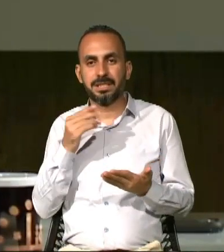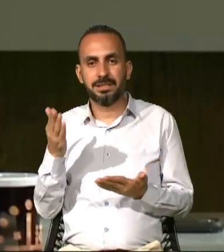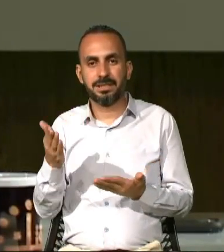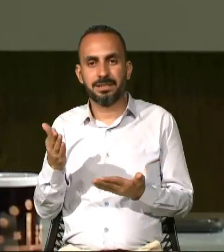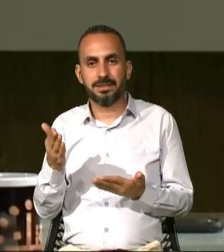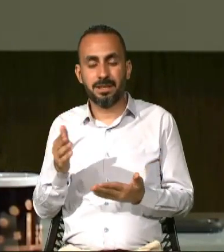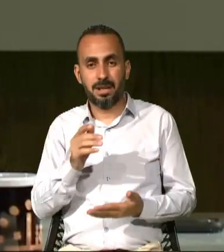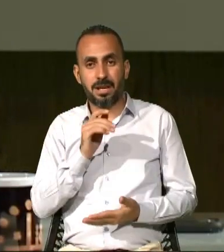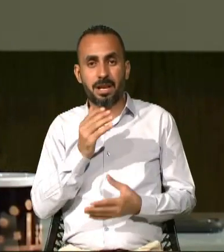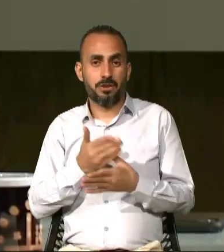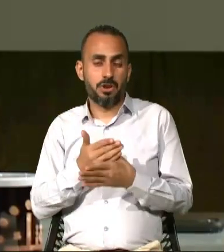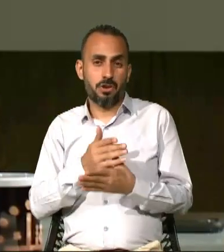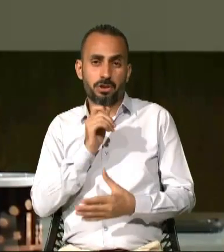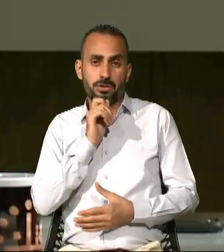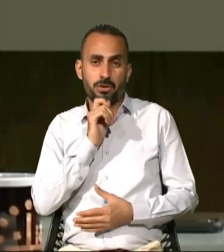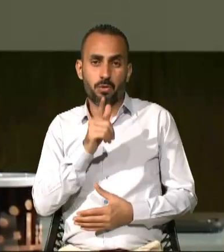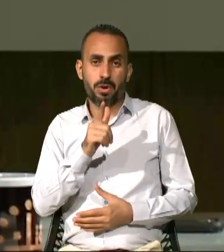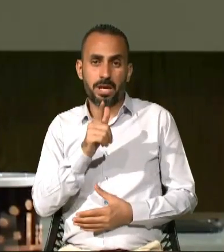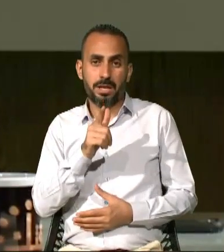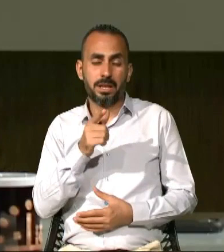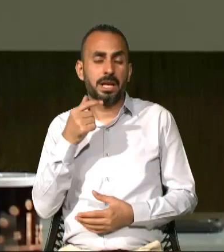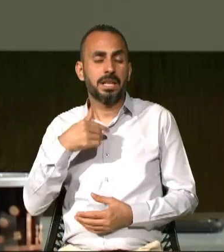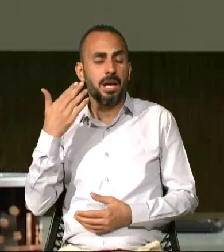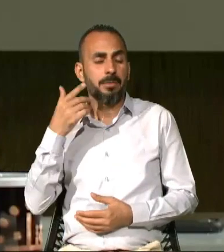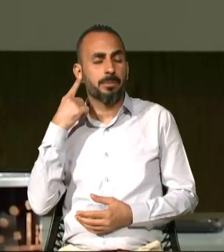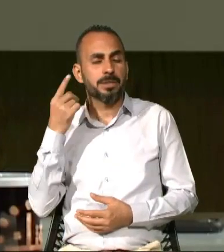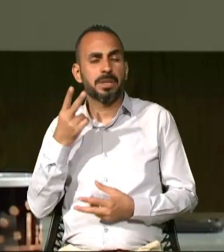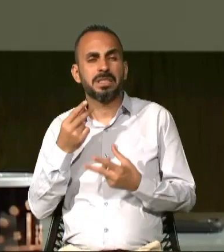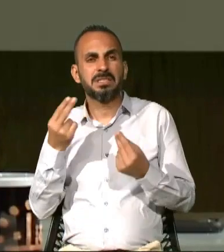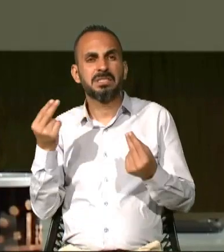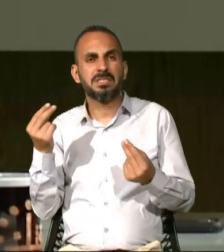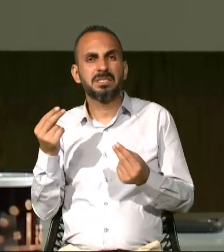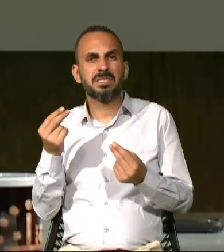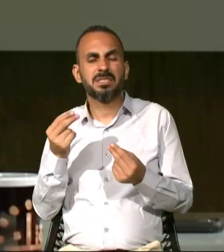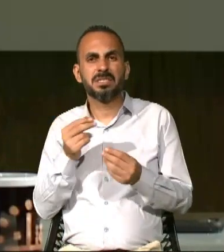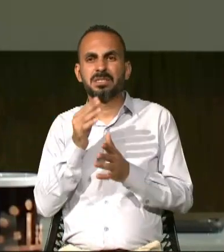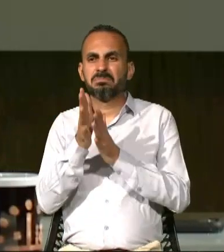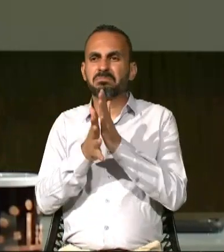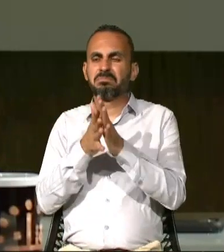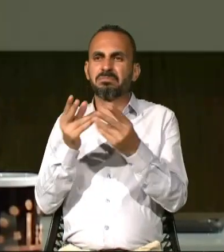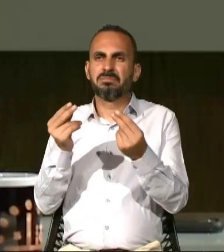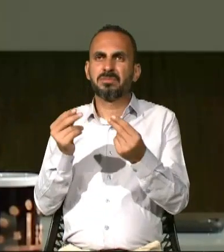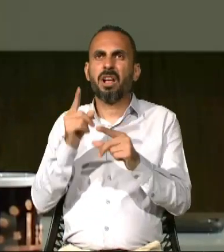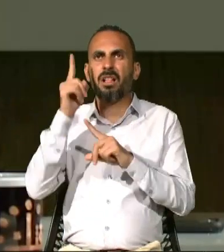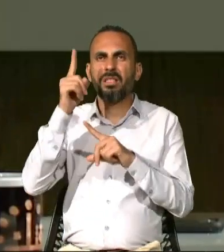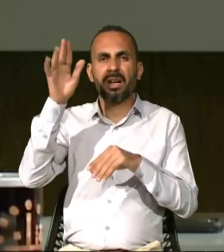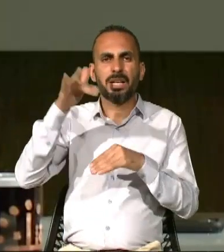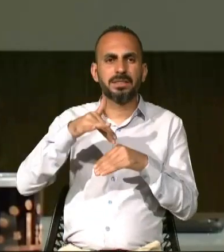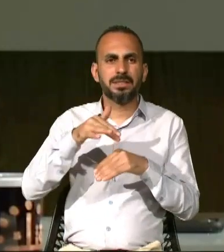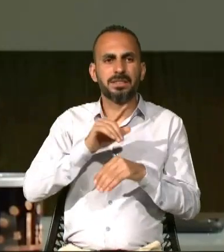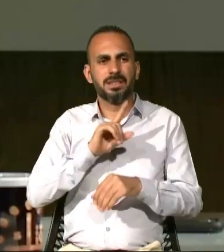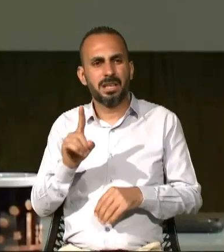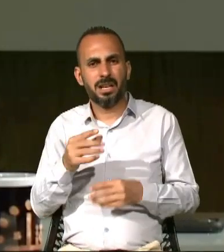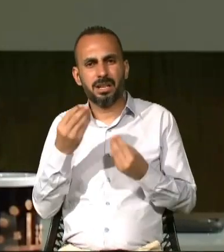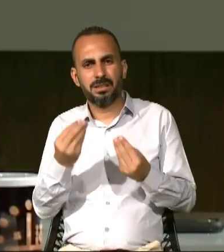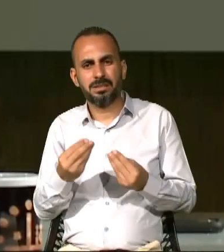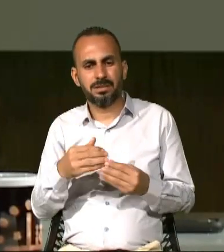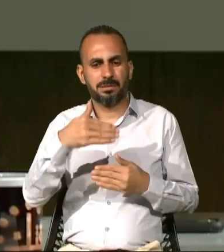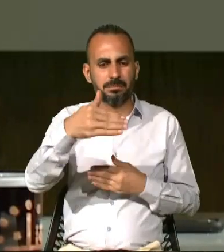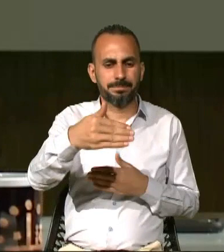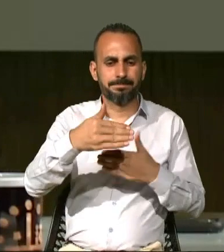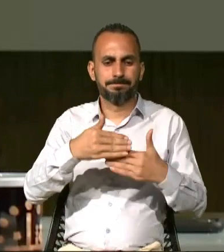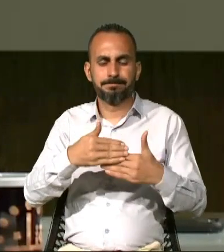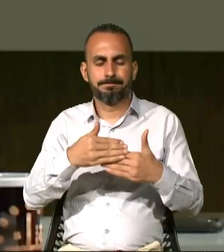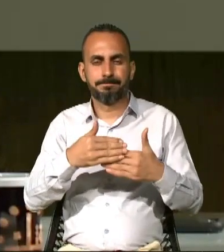اللي انا بصراحه بسمع كتير جدا جدا على اجابات مختلفه جدا، الرب هيجي ولا مش هيجي، ولا الدنيا قربت ولا